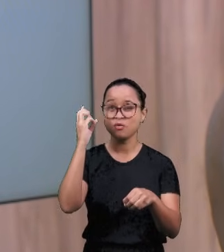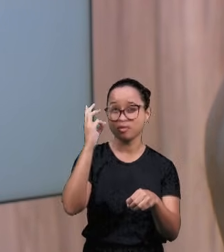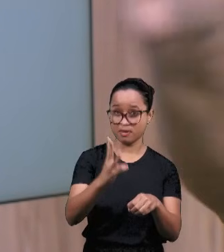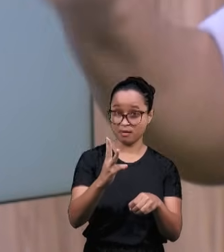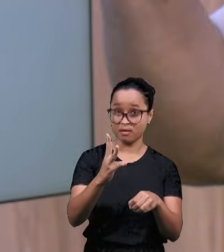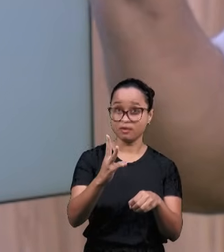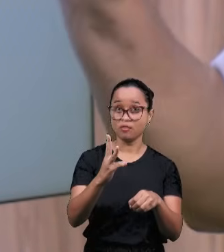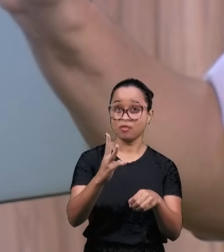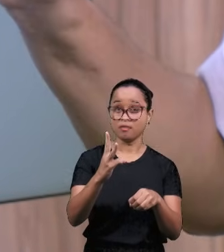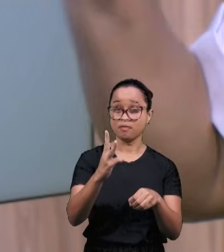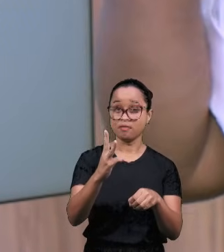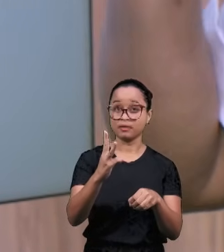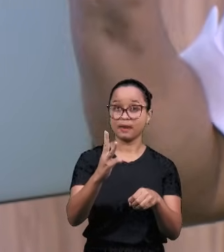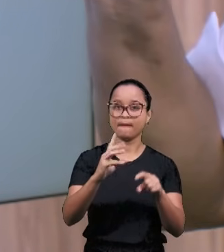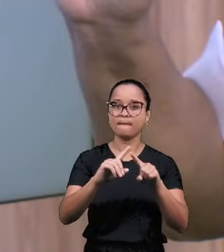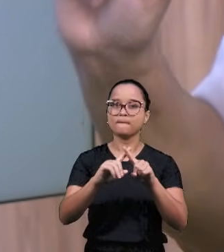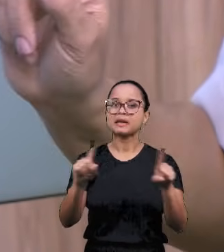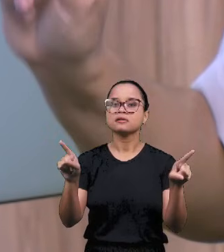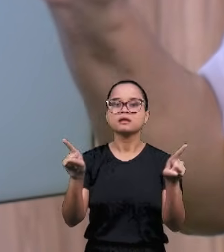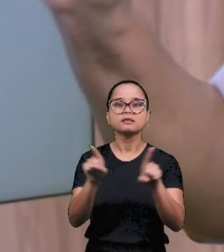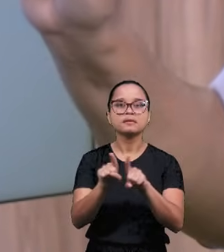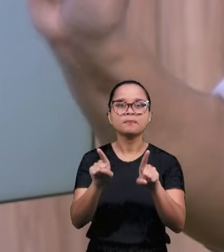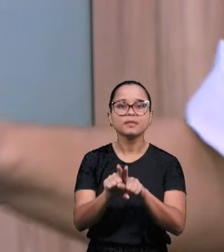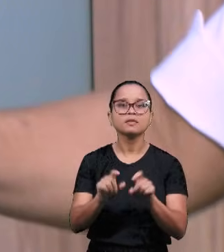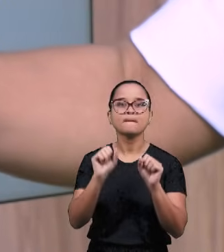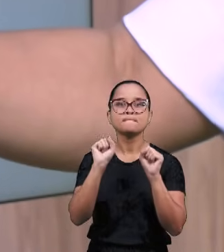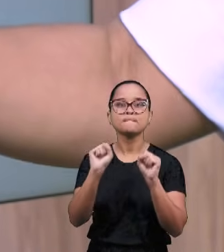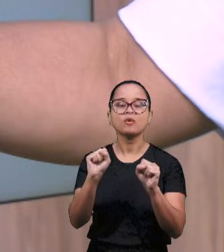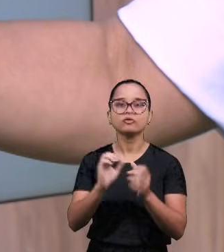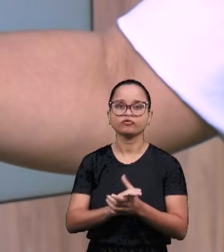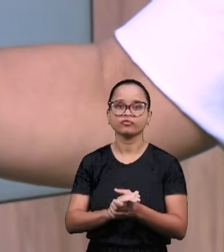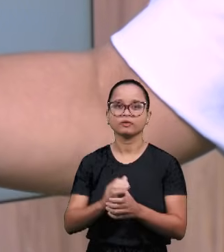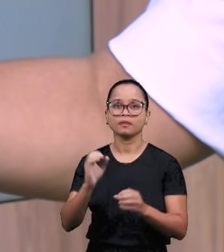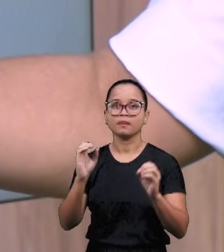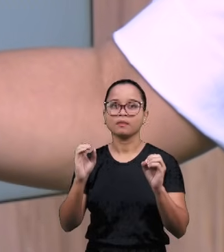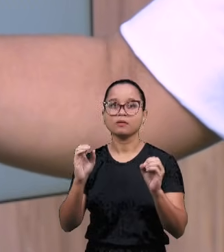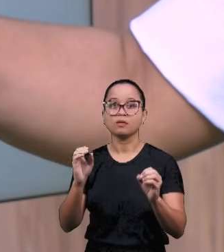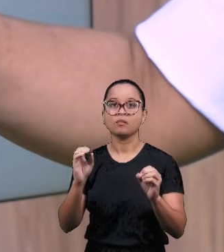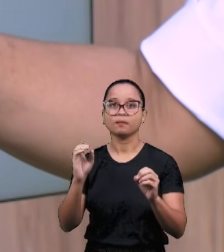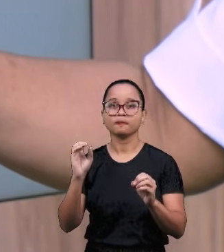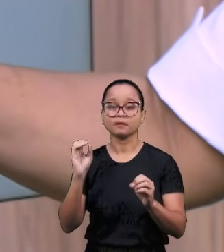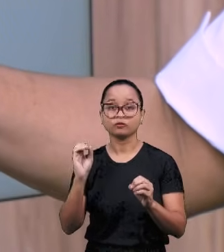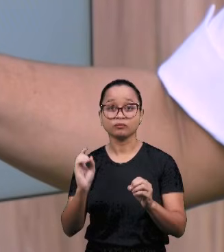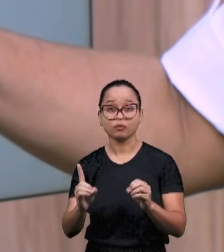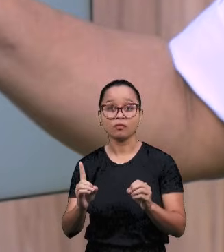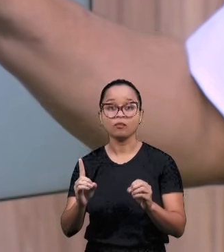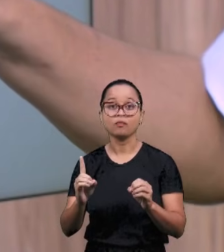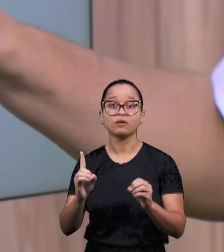temps. Et aussi, nous pouvons jouer.